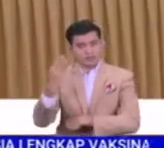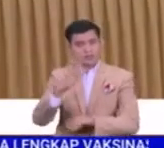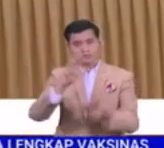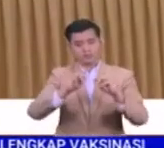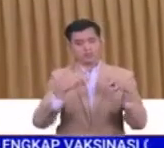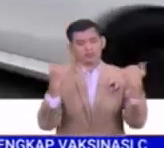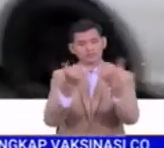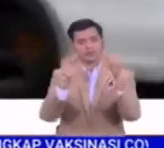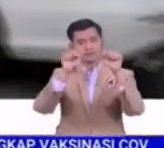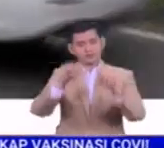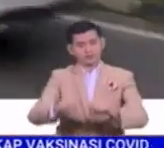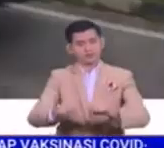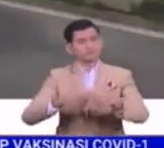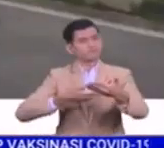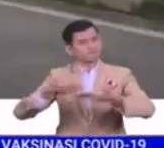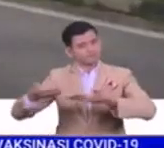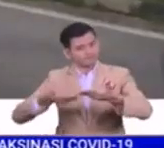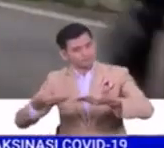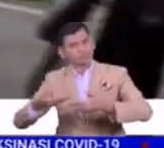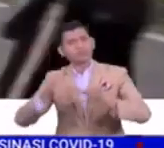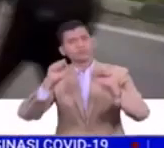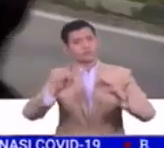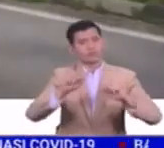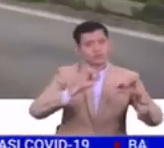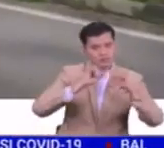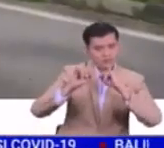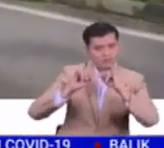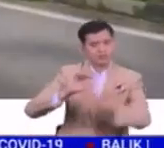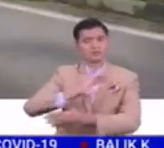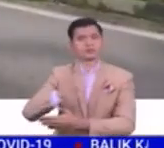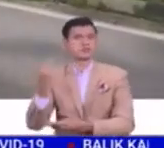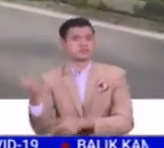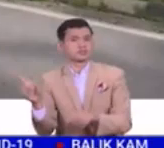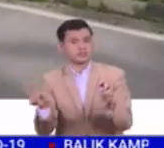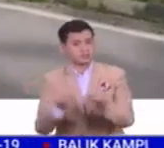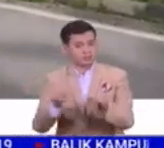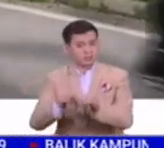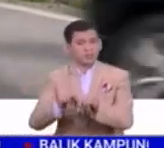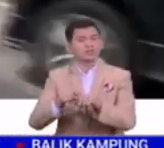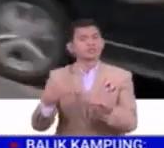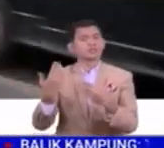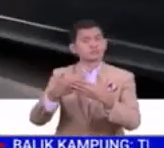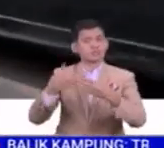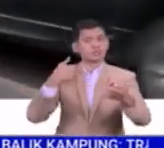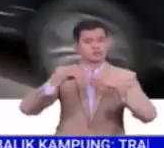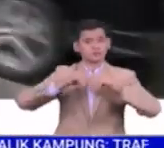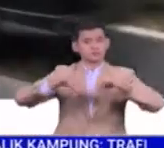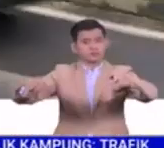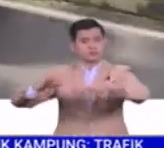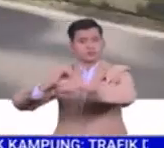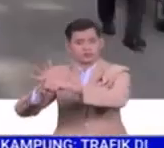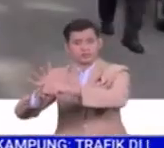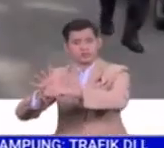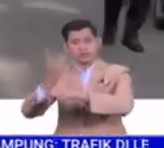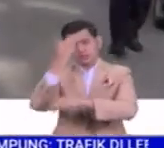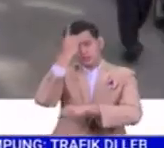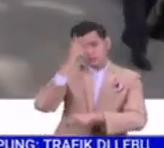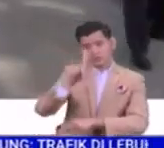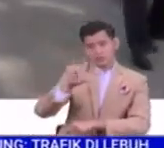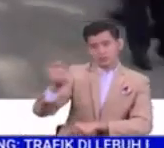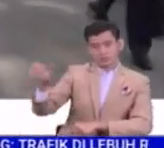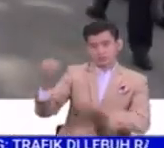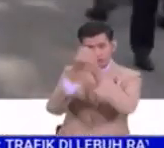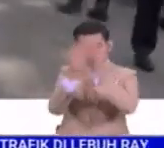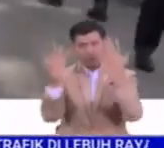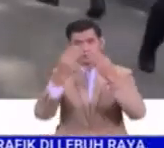masyarakat dapat berinteraksi di antara satu sama lain seperti sebelum penularan COVID-19. Datuk Seri Lee berkata demikian pada majlis